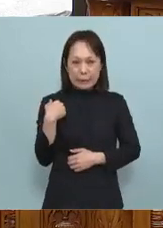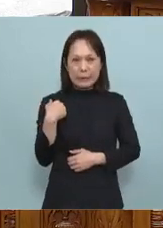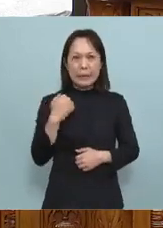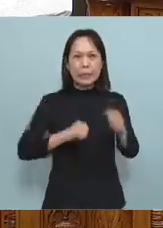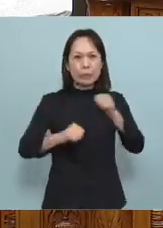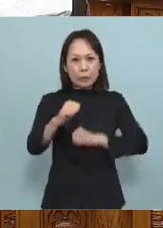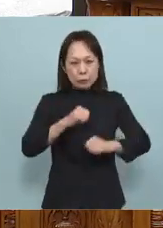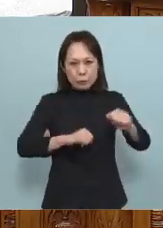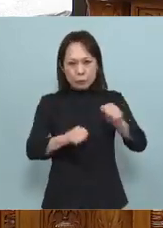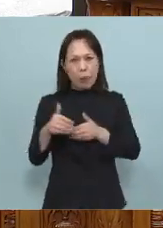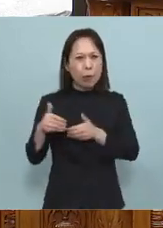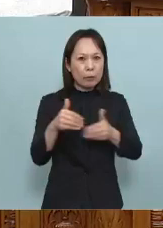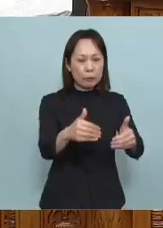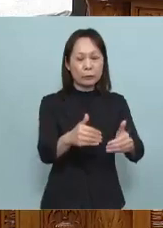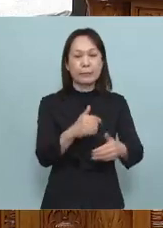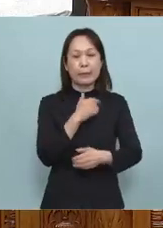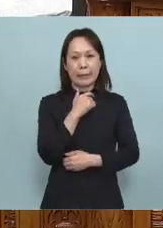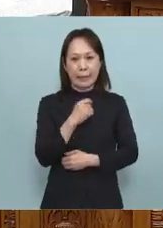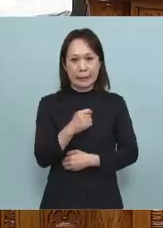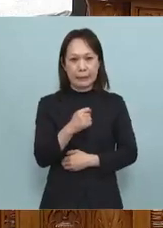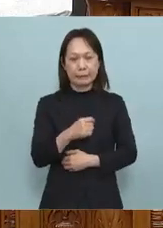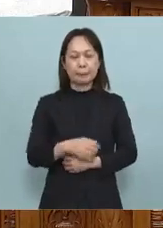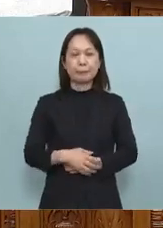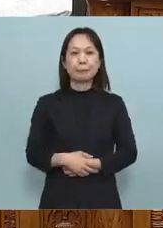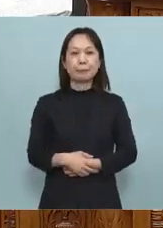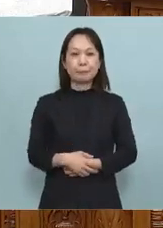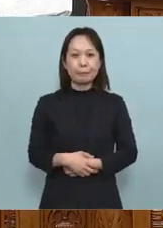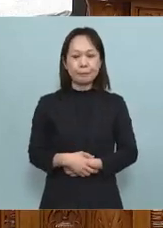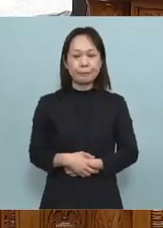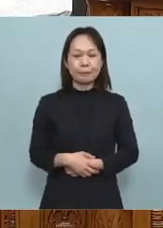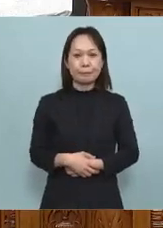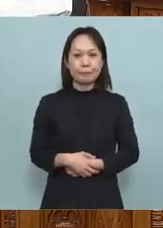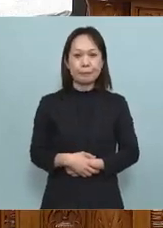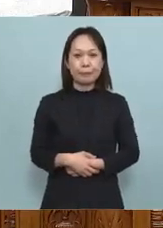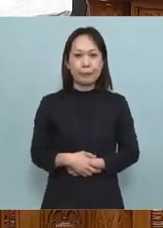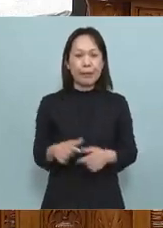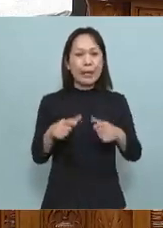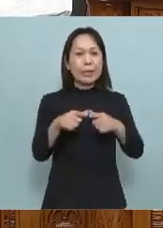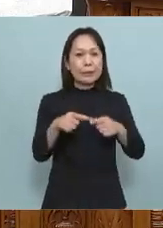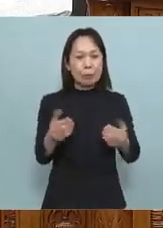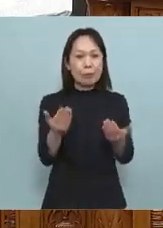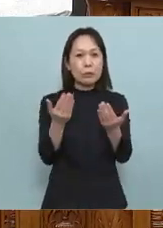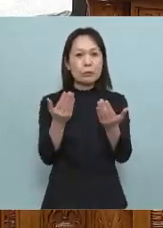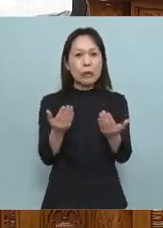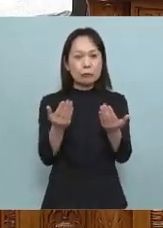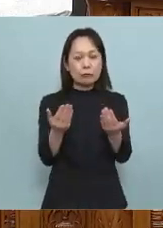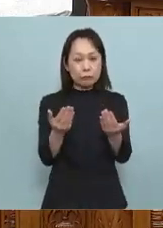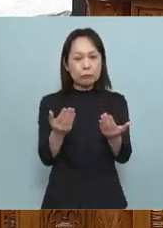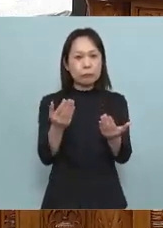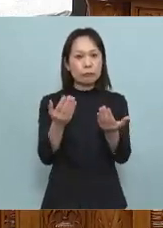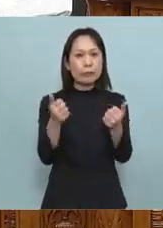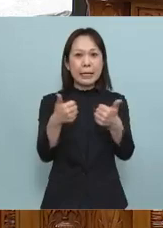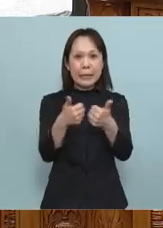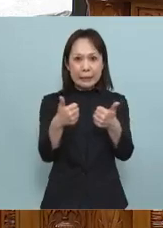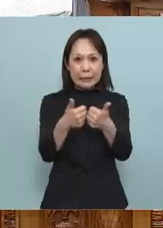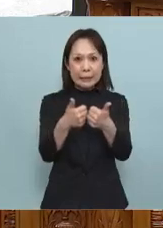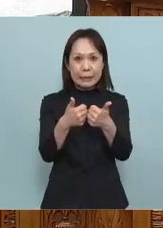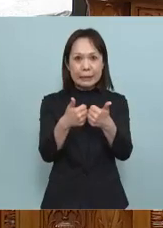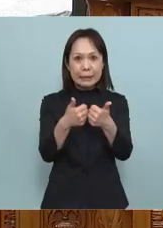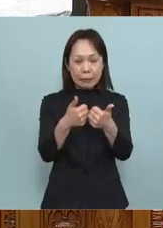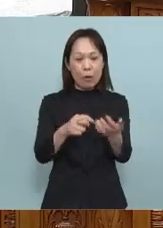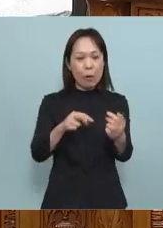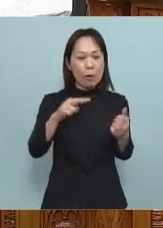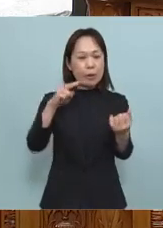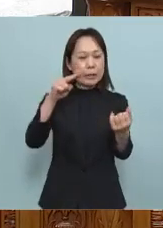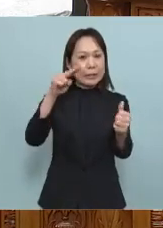り組んでまいります。そして日本学術会議会員の任命についてお尋ねがあり